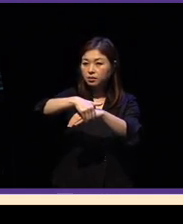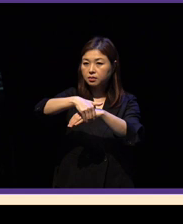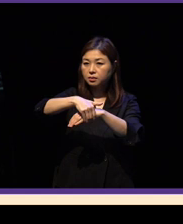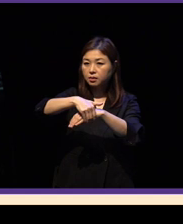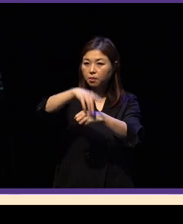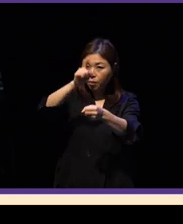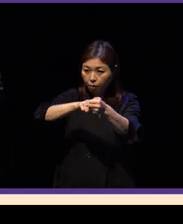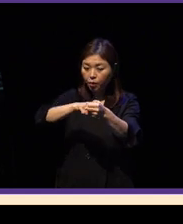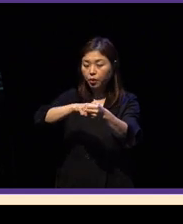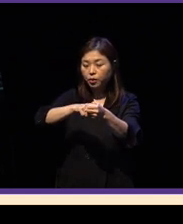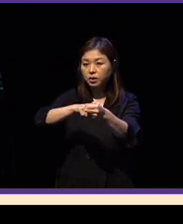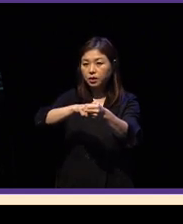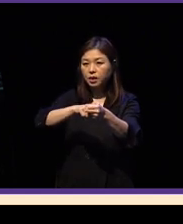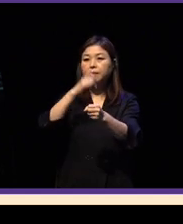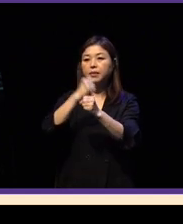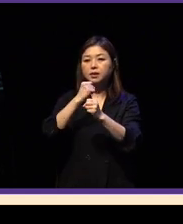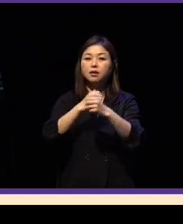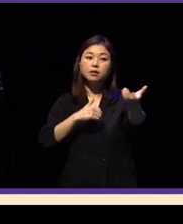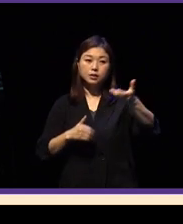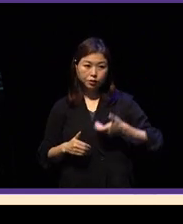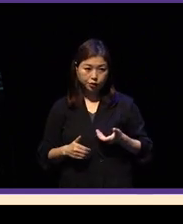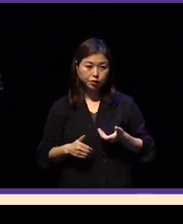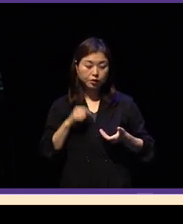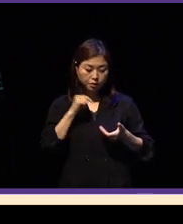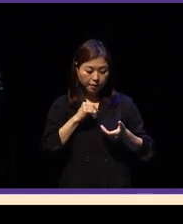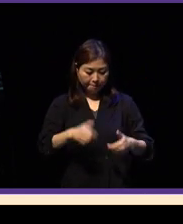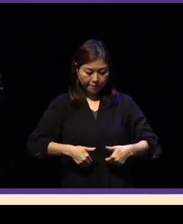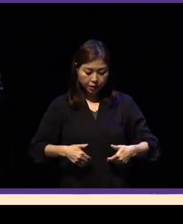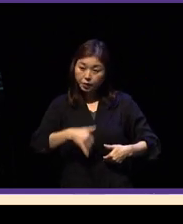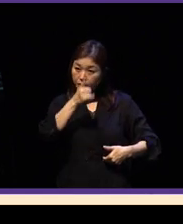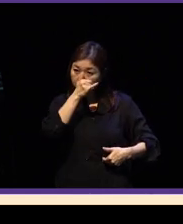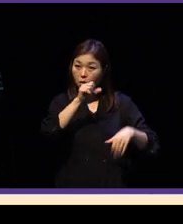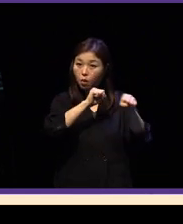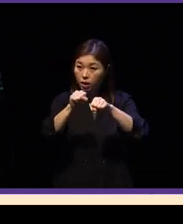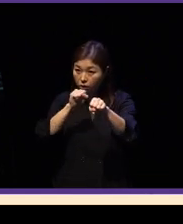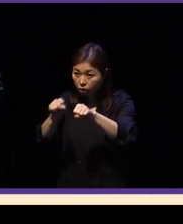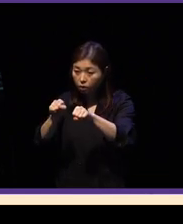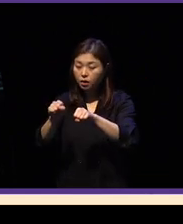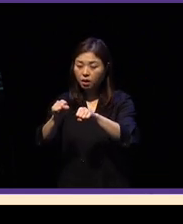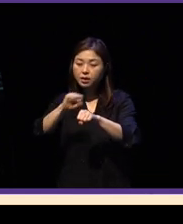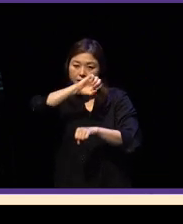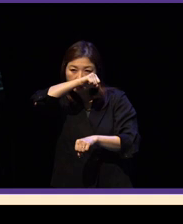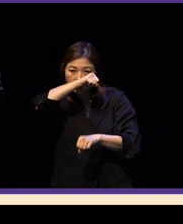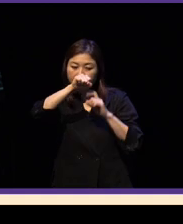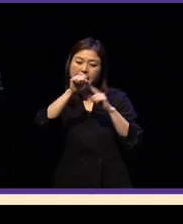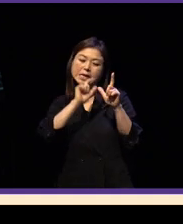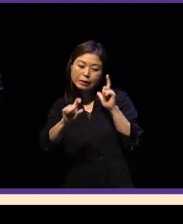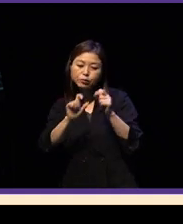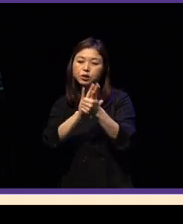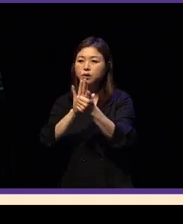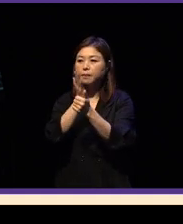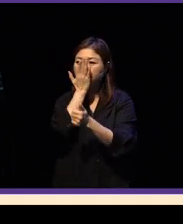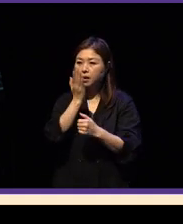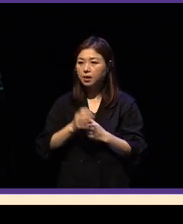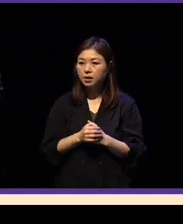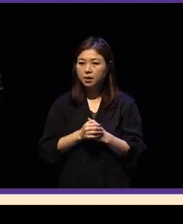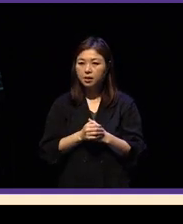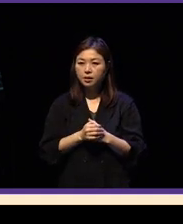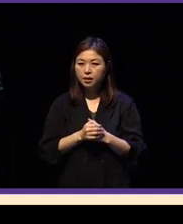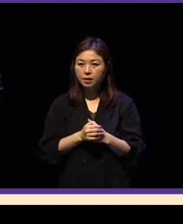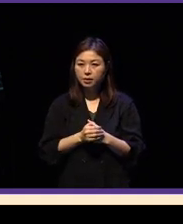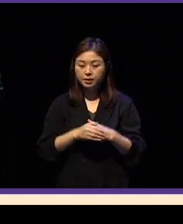계획과 목표를 제출해 주시며 거기에 필요한 활동에 경비 일부를 지원하게 됩니다. 자격